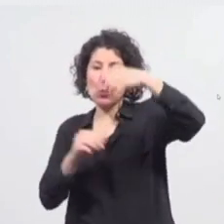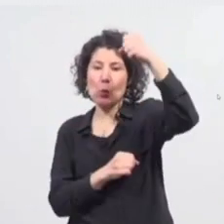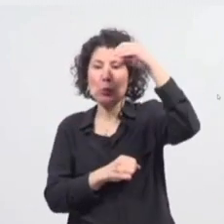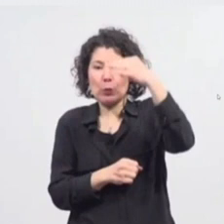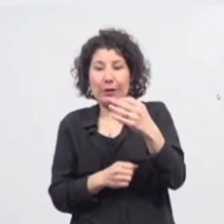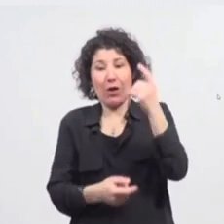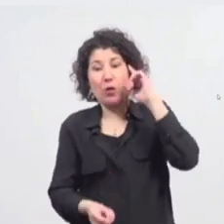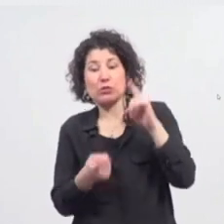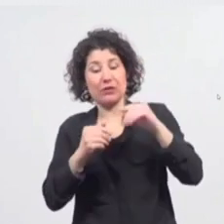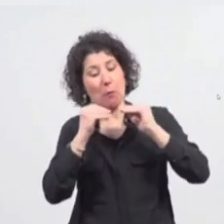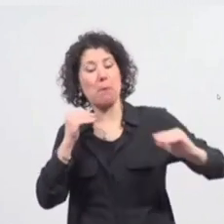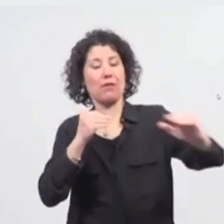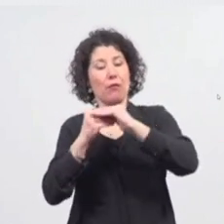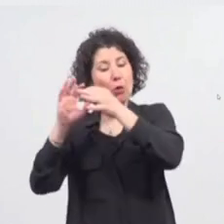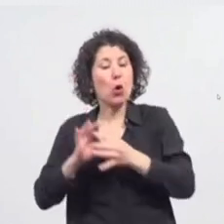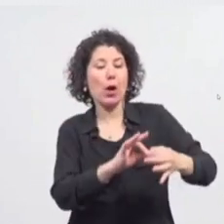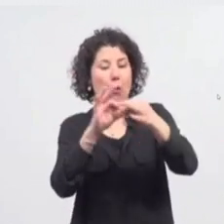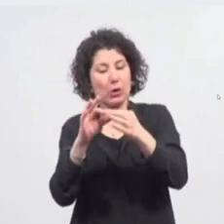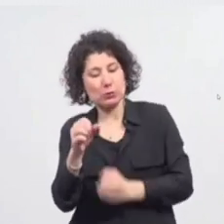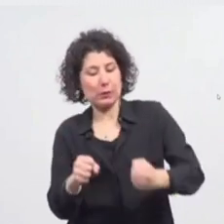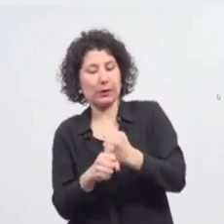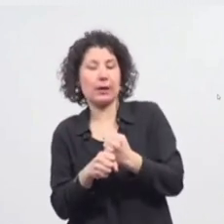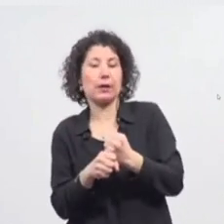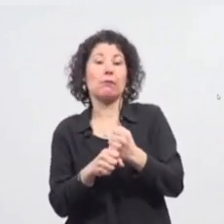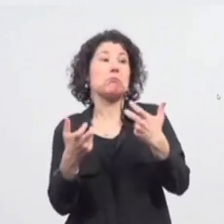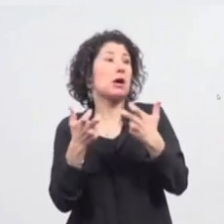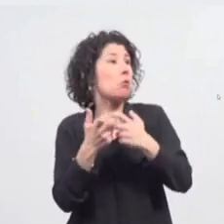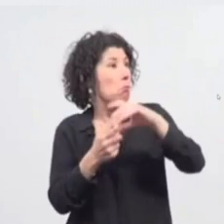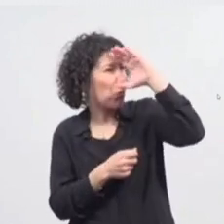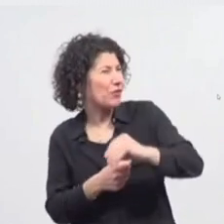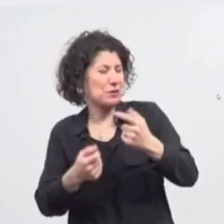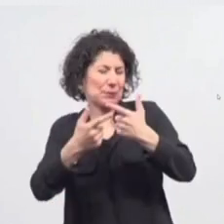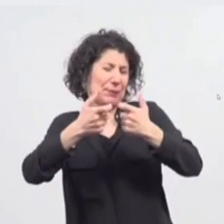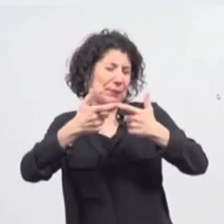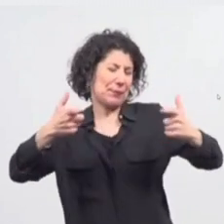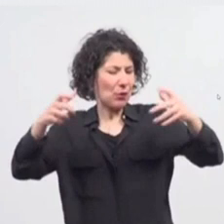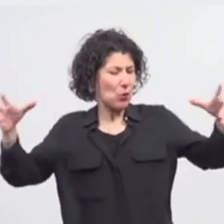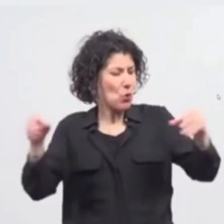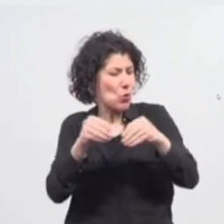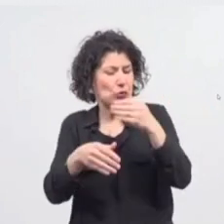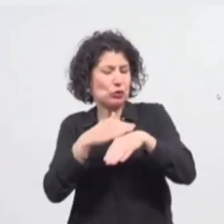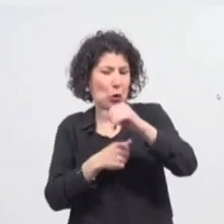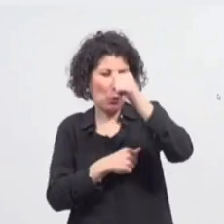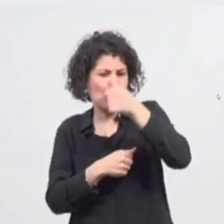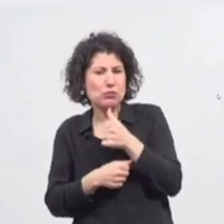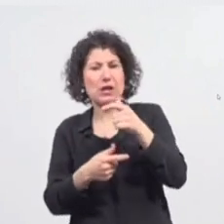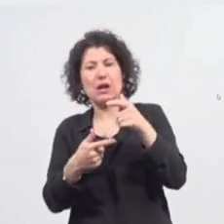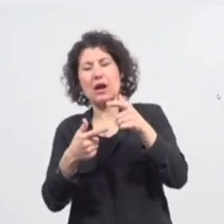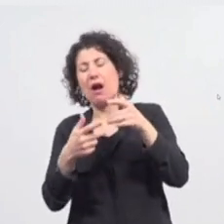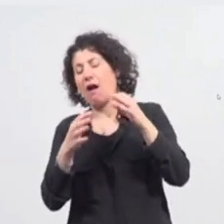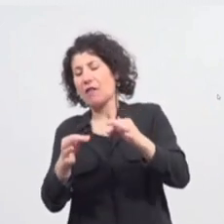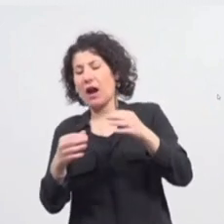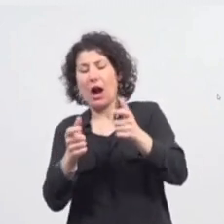de collaboration qui rassemble toutes les professions et toutes les technologies des musées et des institutions de gestion du patrimoine